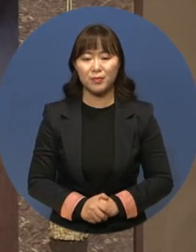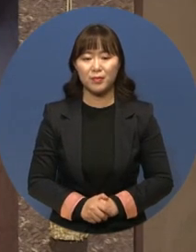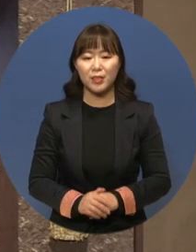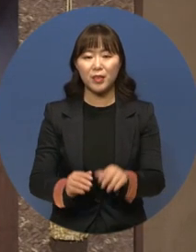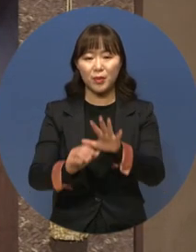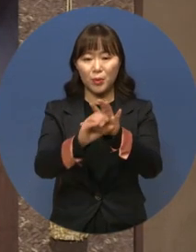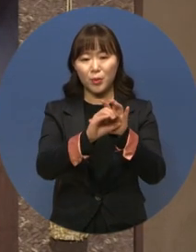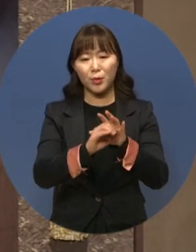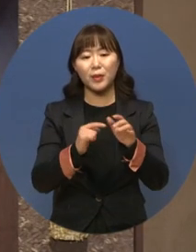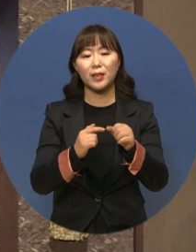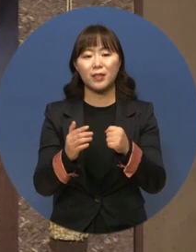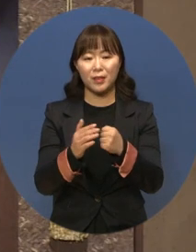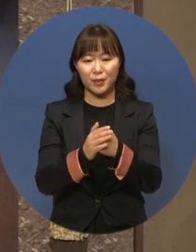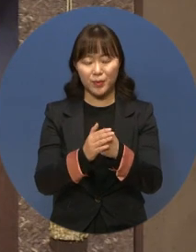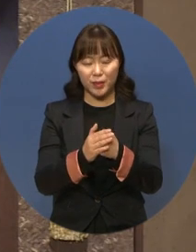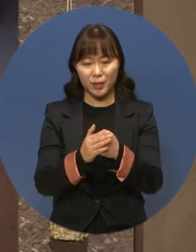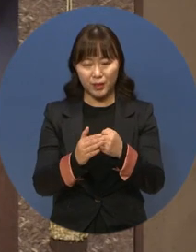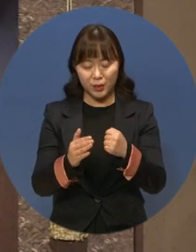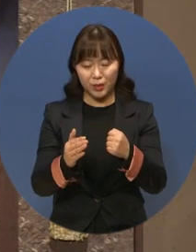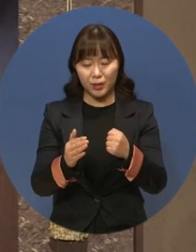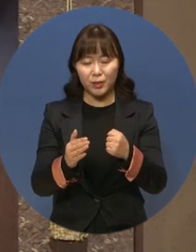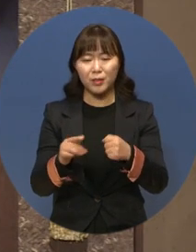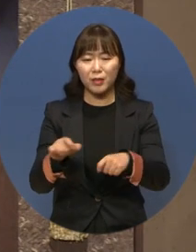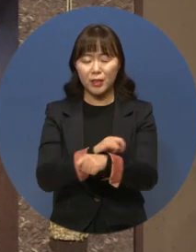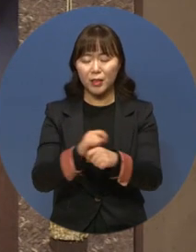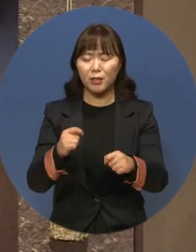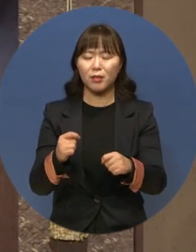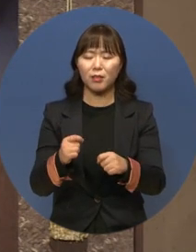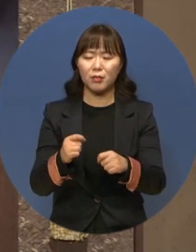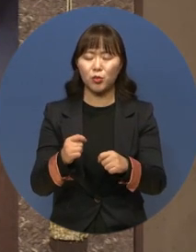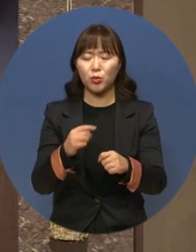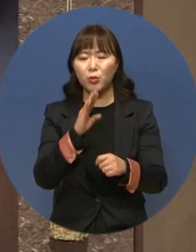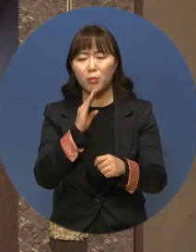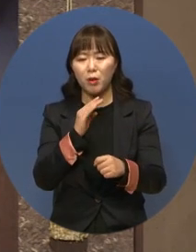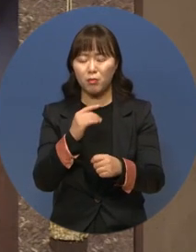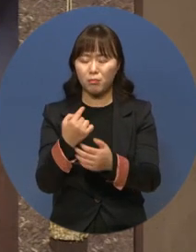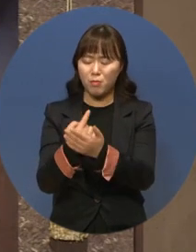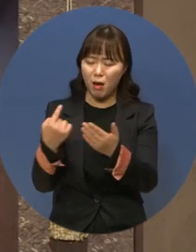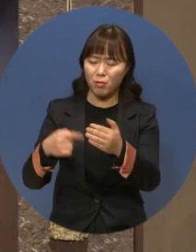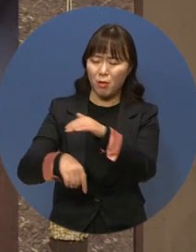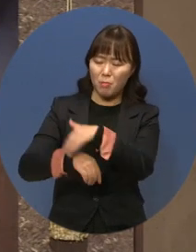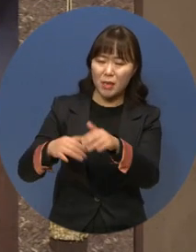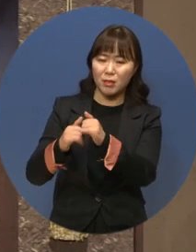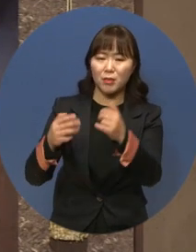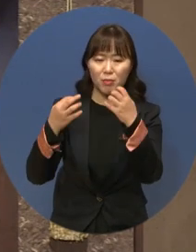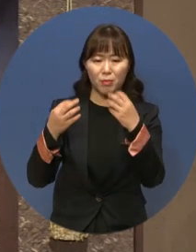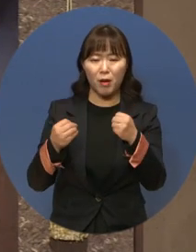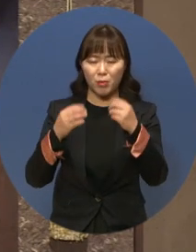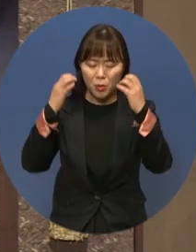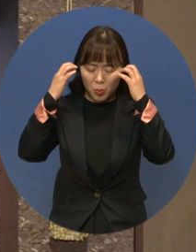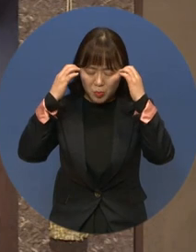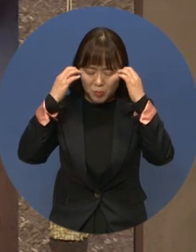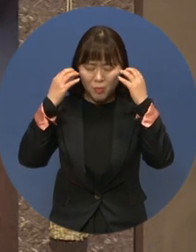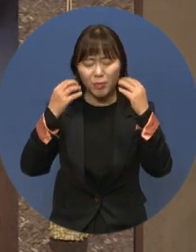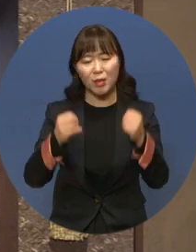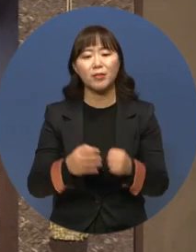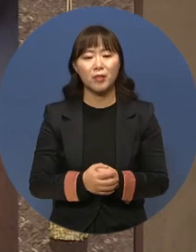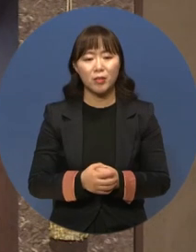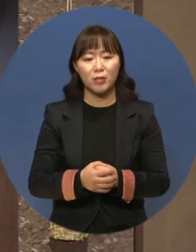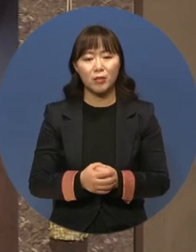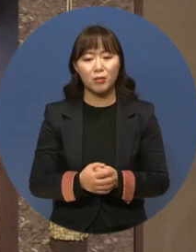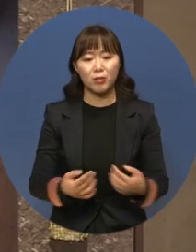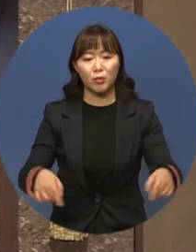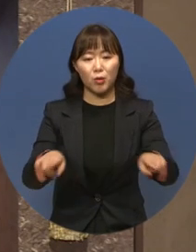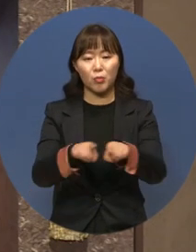코로나로 인해서 우리 특히 소외된 분들이 많이 고통을 겪고 있습니다. 저희